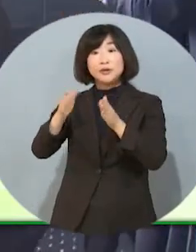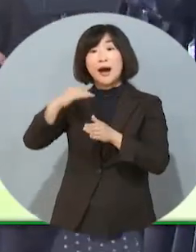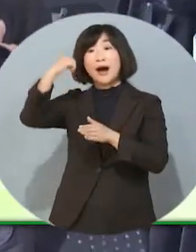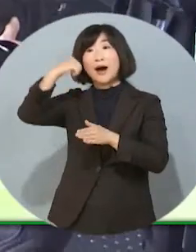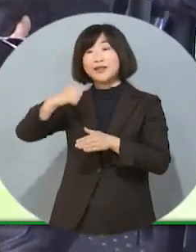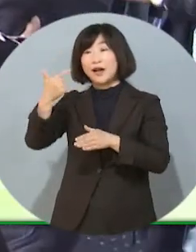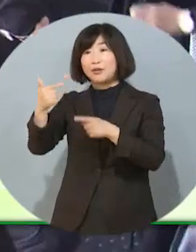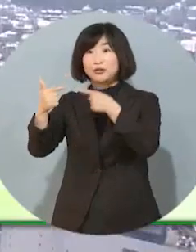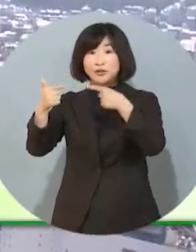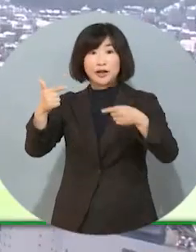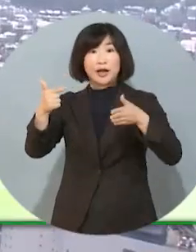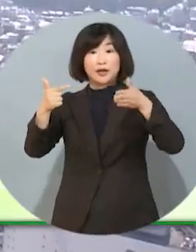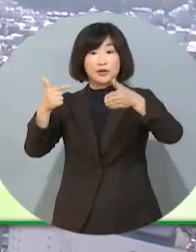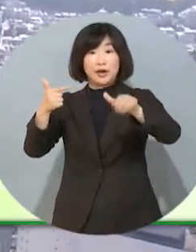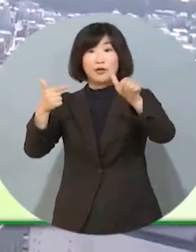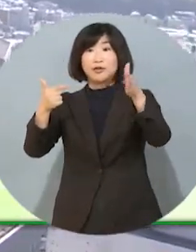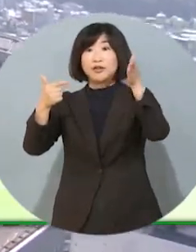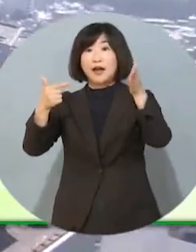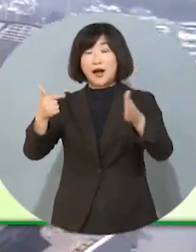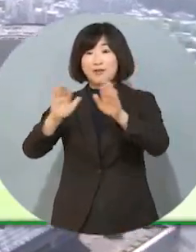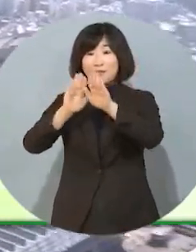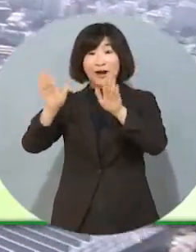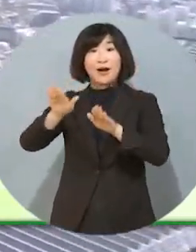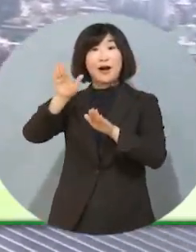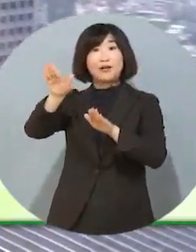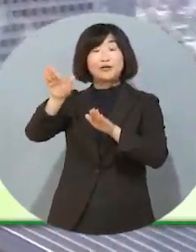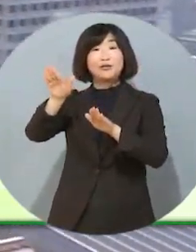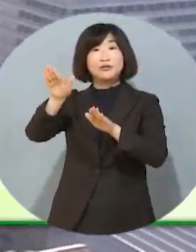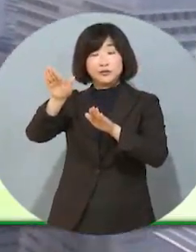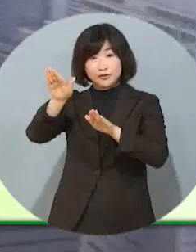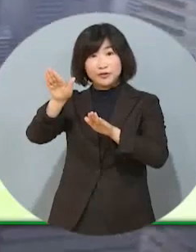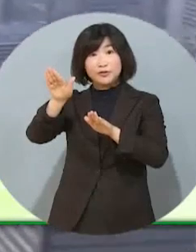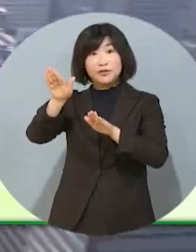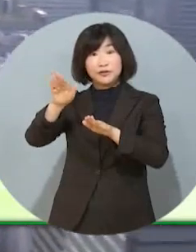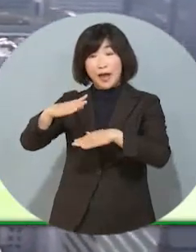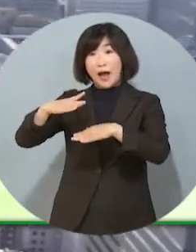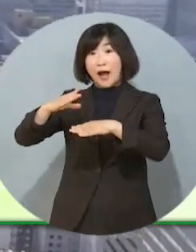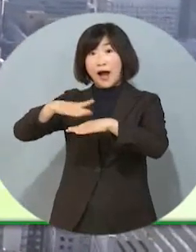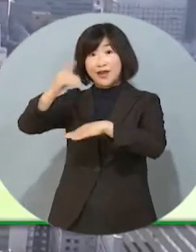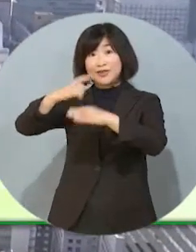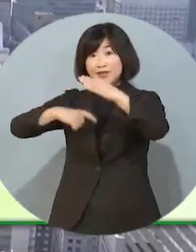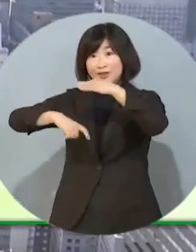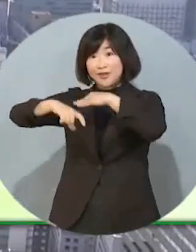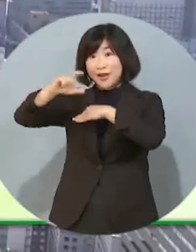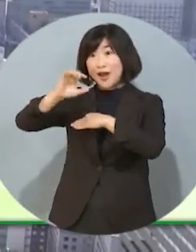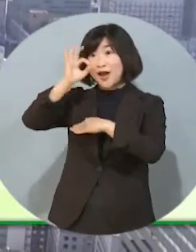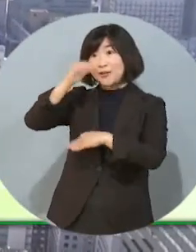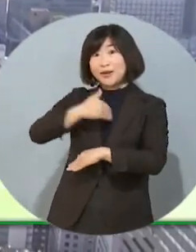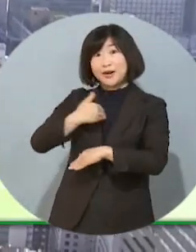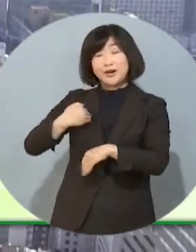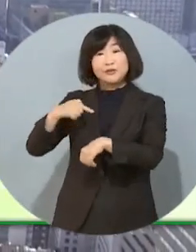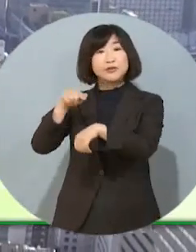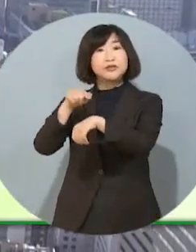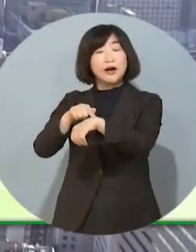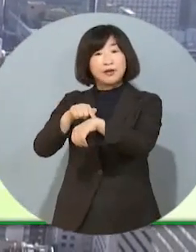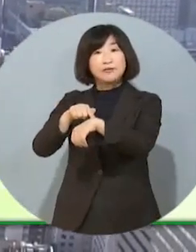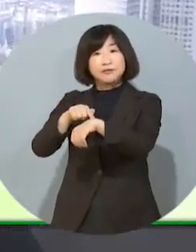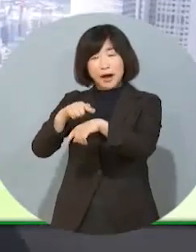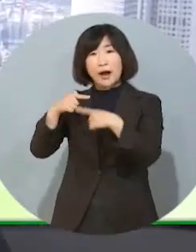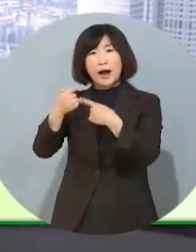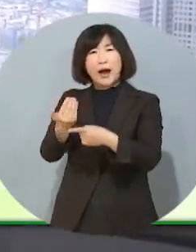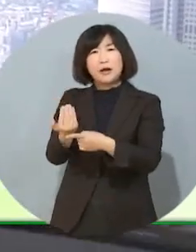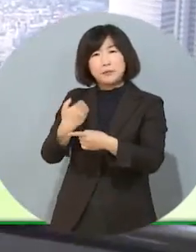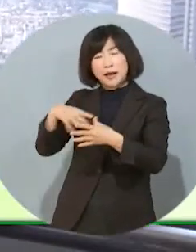まで開始していて初日の出が見られる午前6時から7時半までは入室は抽選と